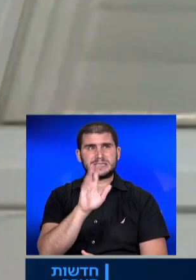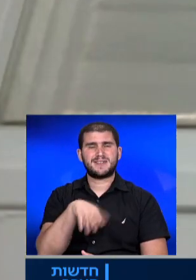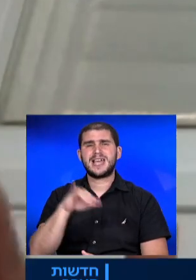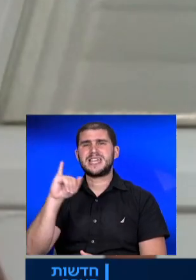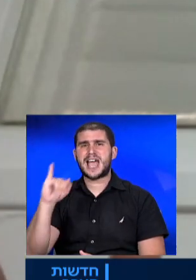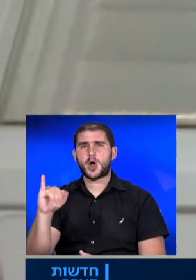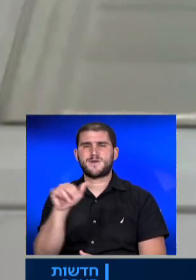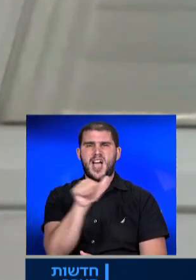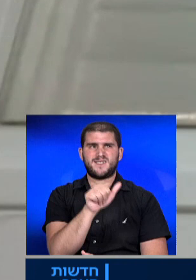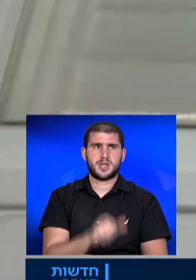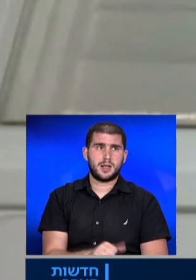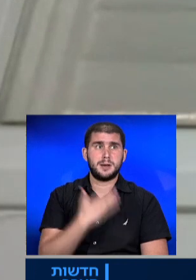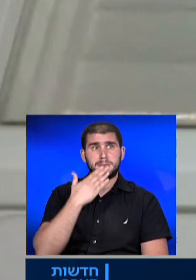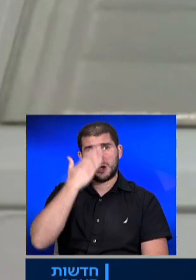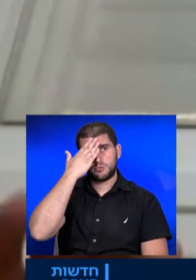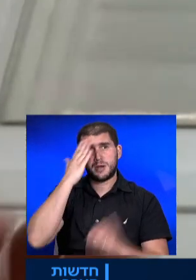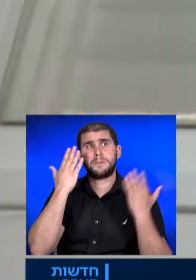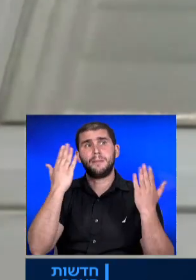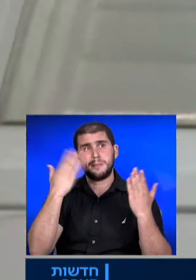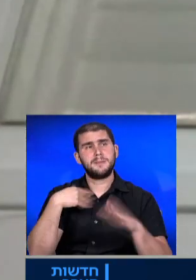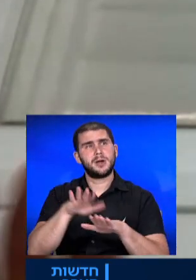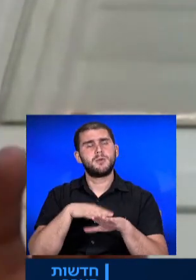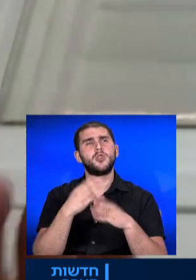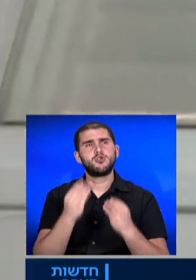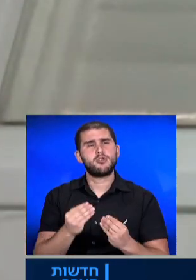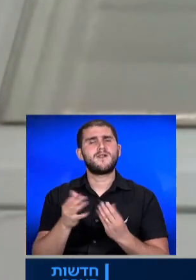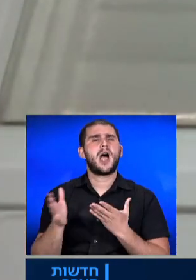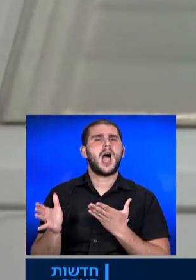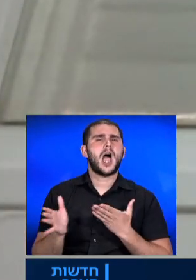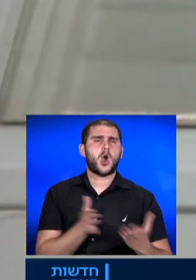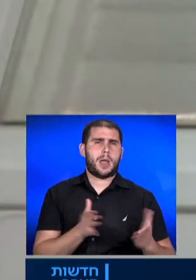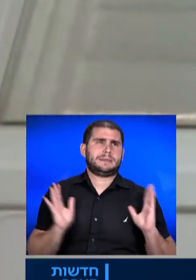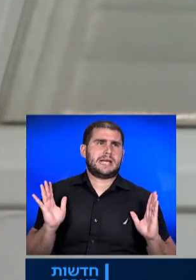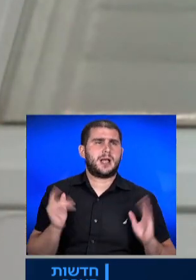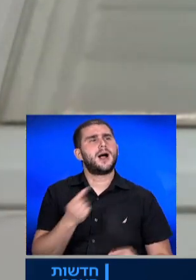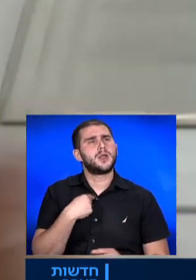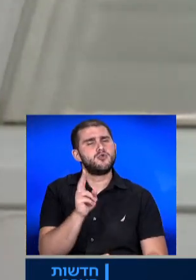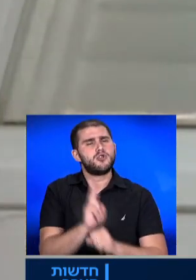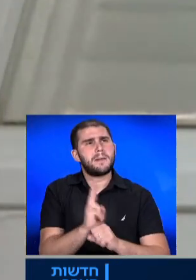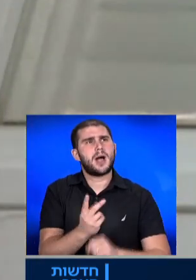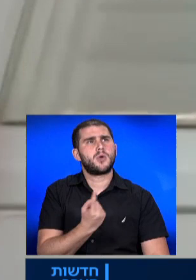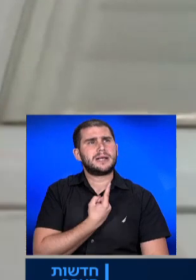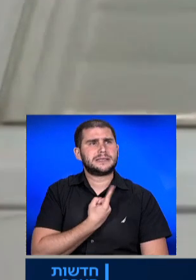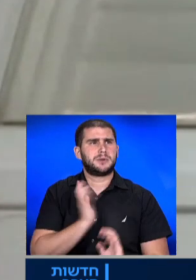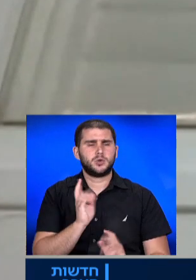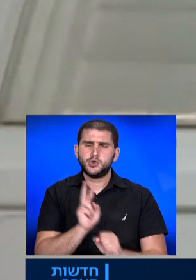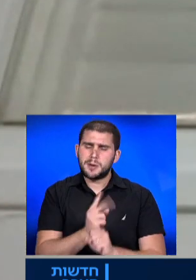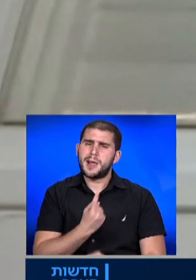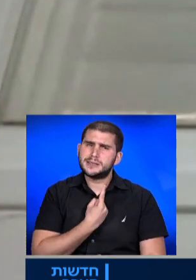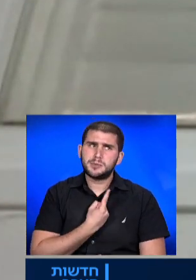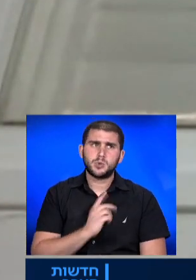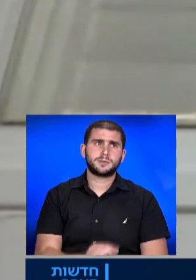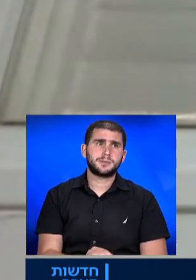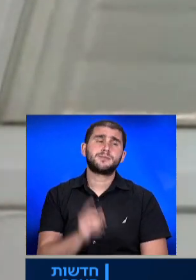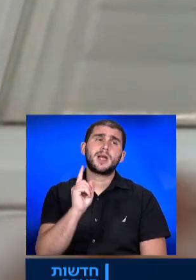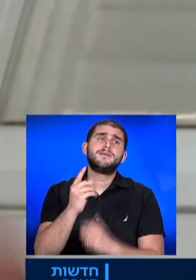אביטן. ברוך השם, משתבח שמו לעד, מרגישים טוב, הכל בסדר, אנחנו שמרנו על עצמנו, שומרים על עצמנו,